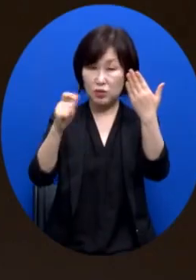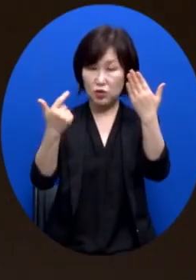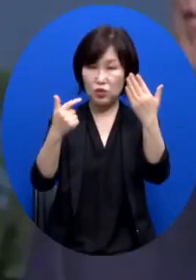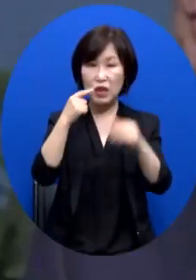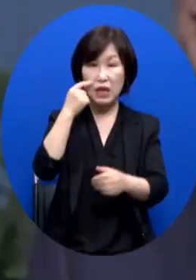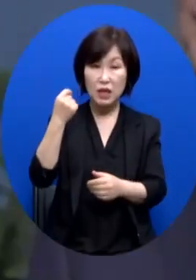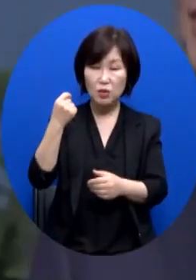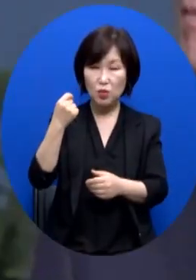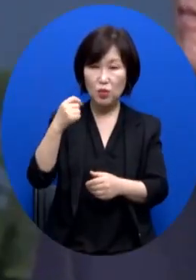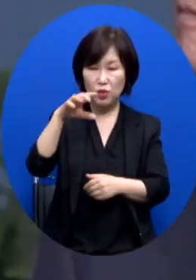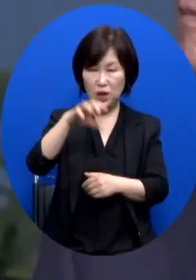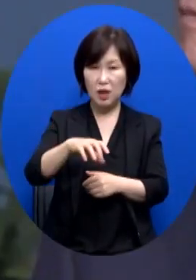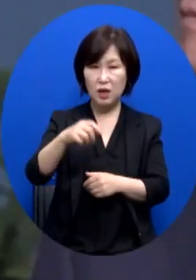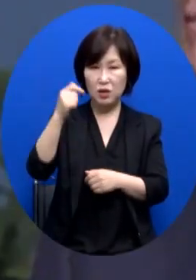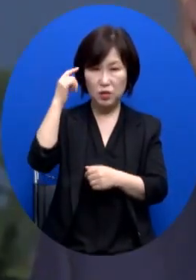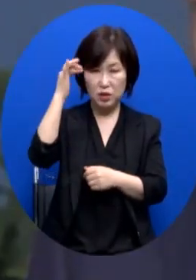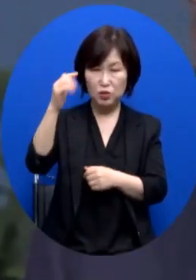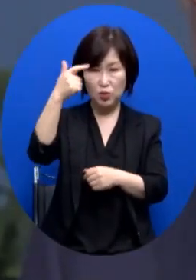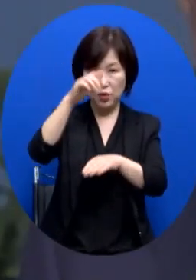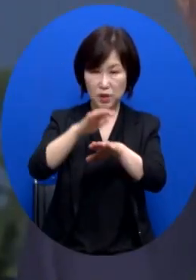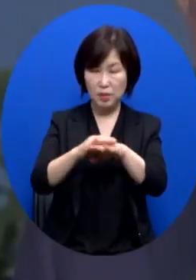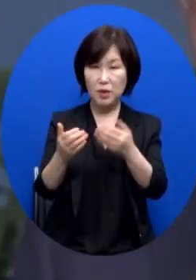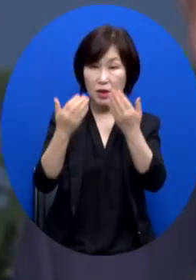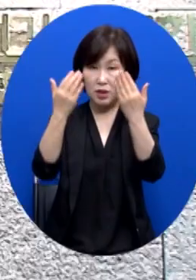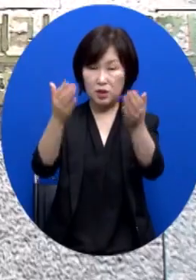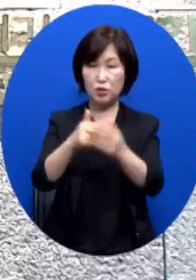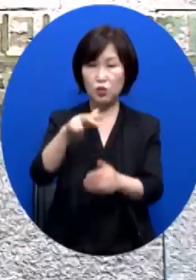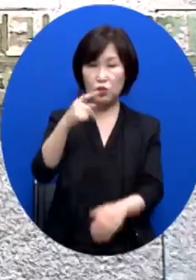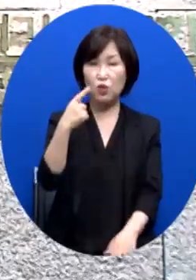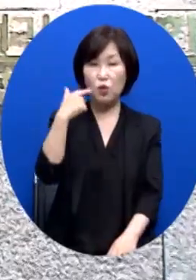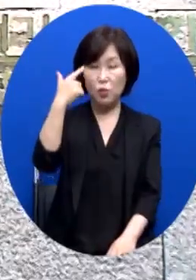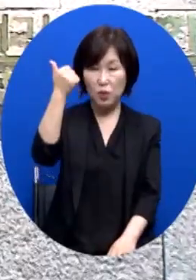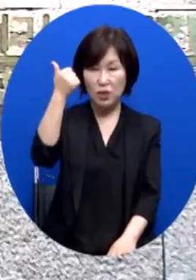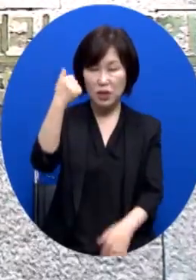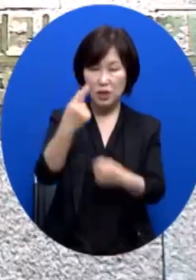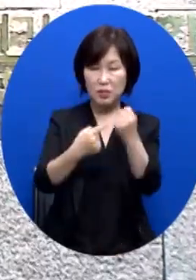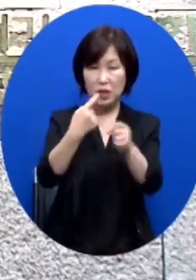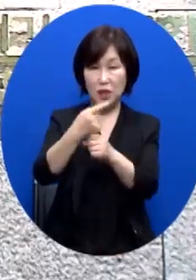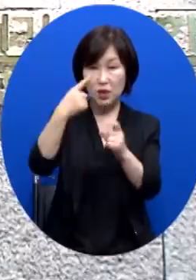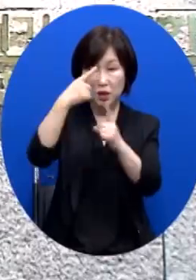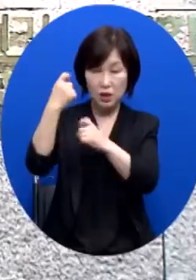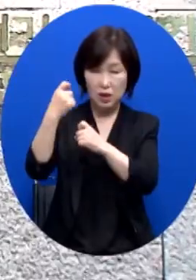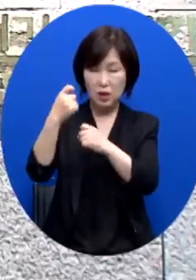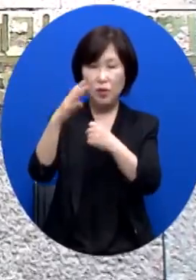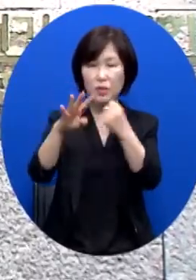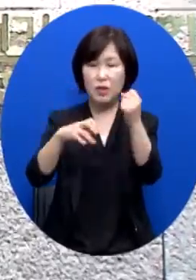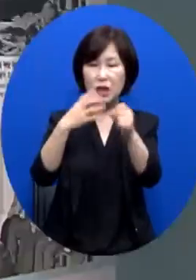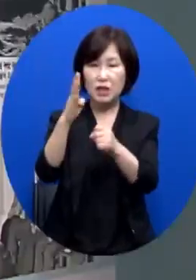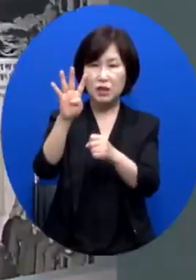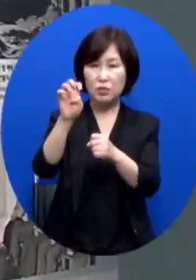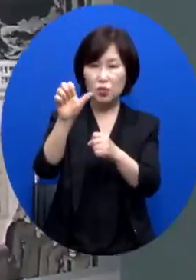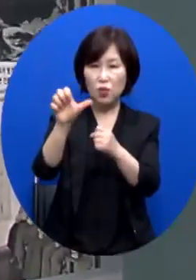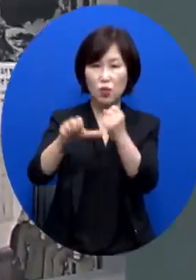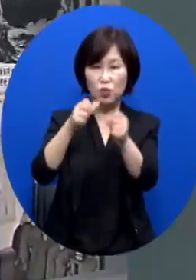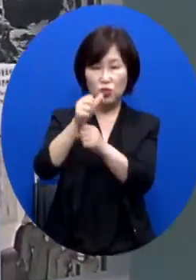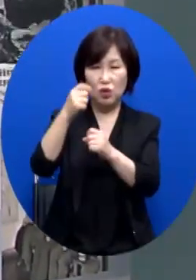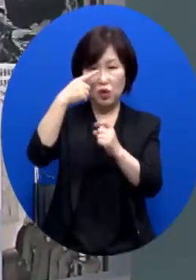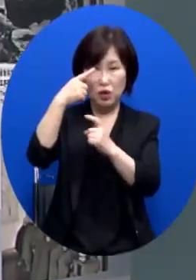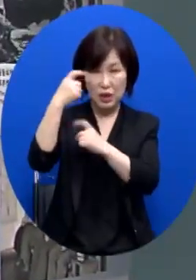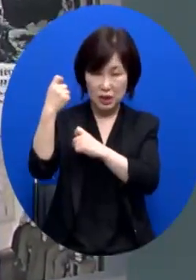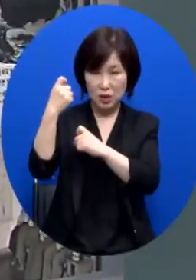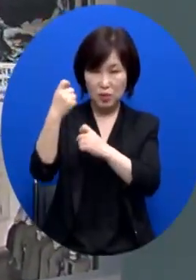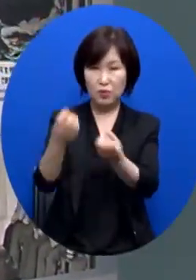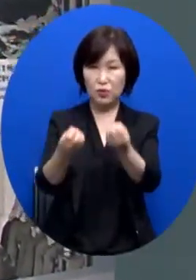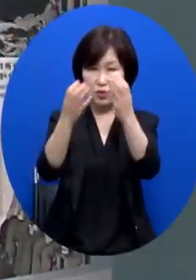문화회관에서 도 추모의 배를 열고 조용기 목사 의 1분 성규 45주년 도 함께 기념 할 예정입니다 또